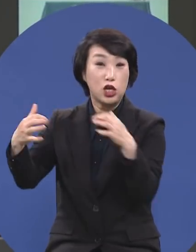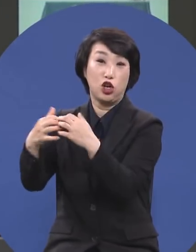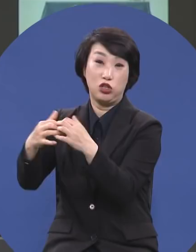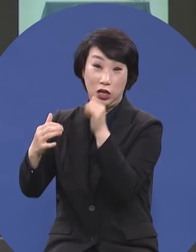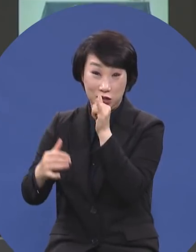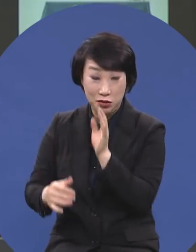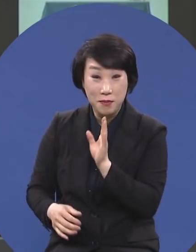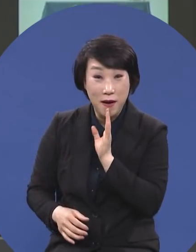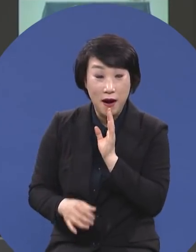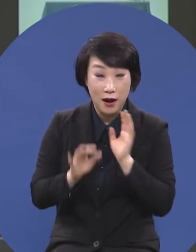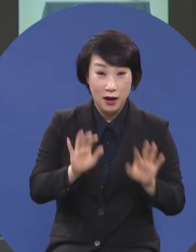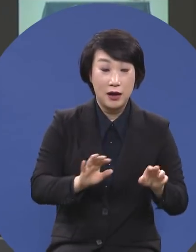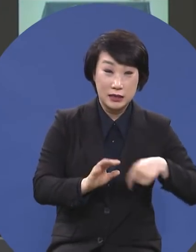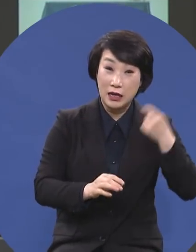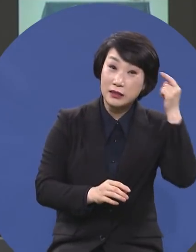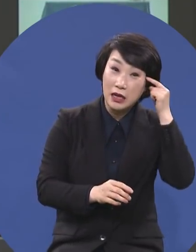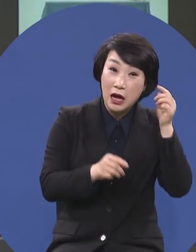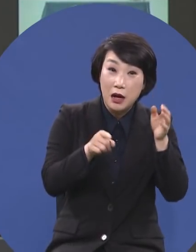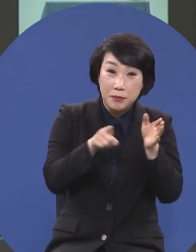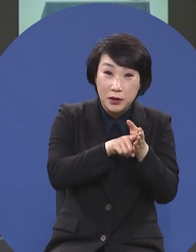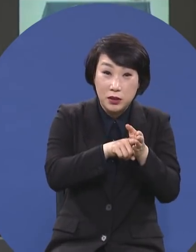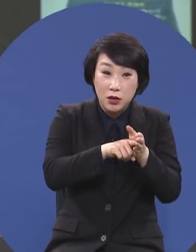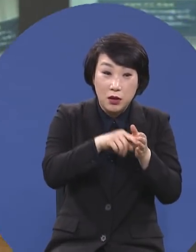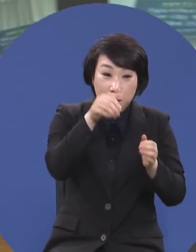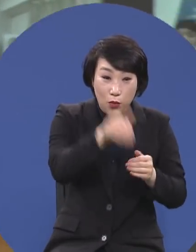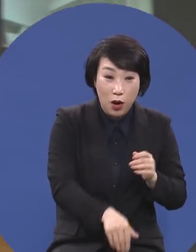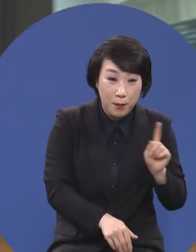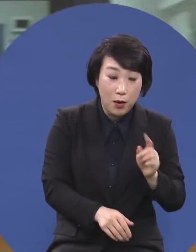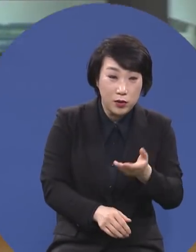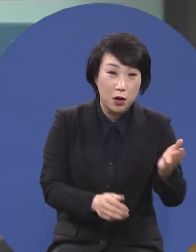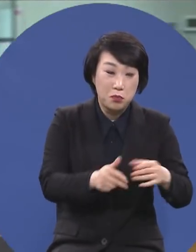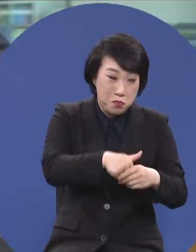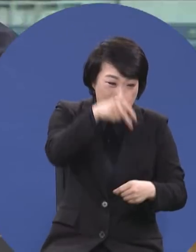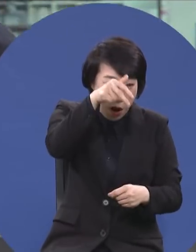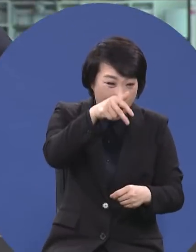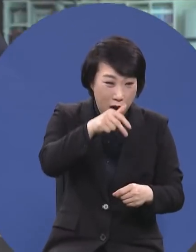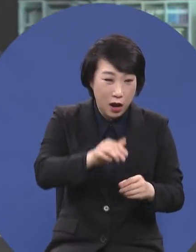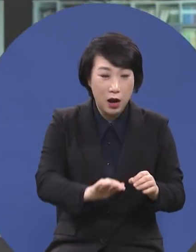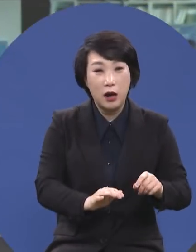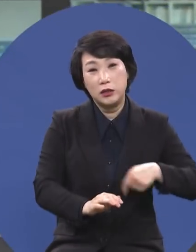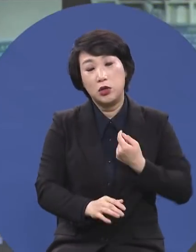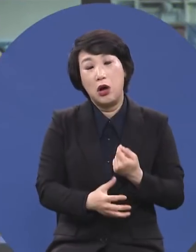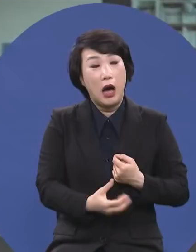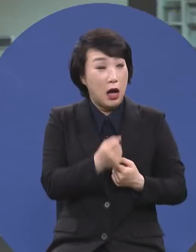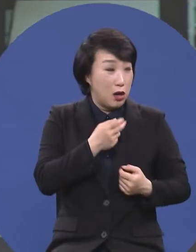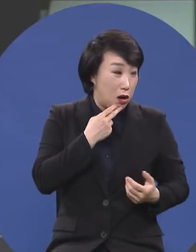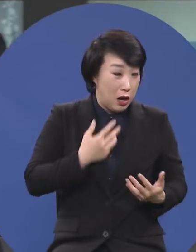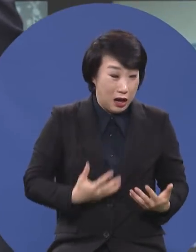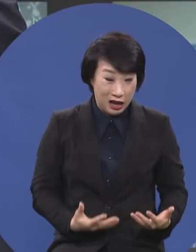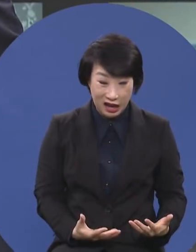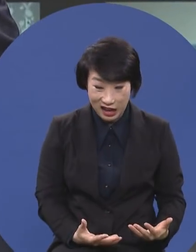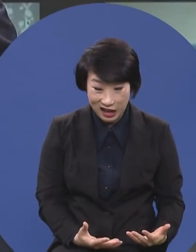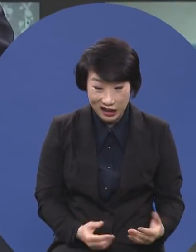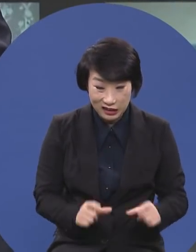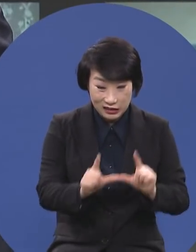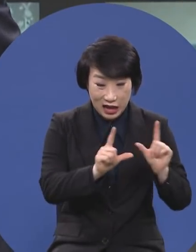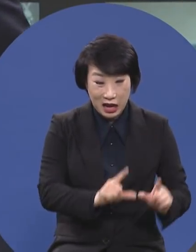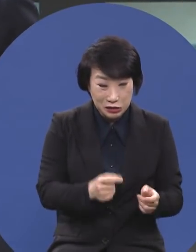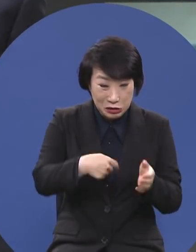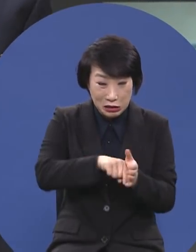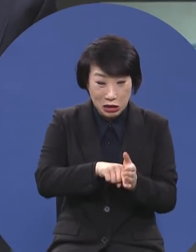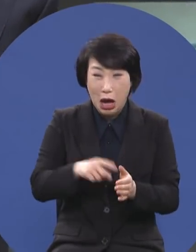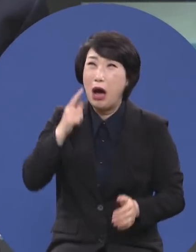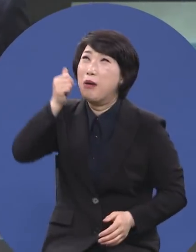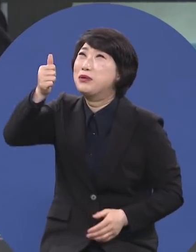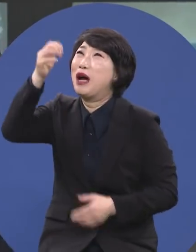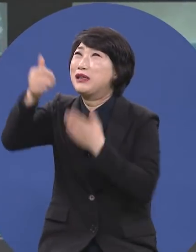전투요. 자기 신념에 무너지는 것은 쫄딱 망해서 자기 스스로 가진 것 없이 살기 위해서 아버지를